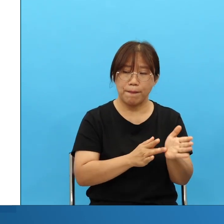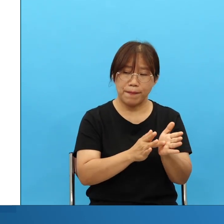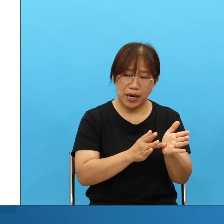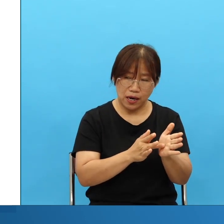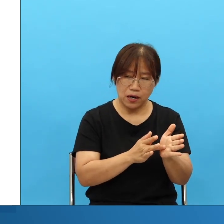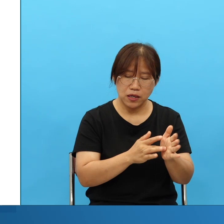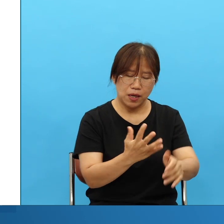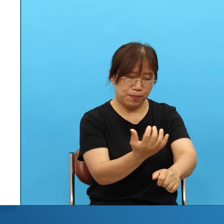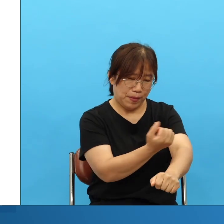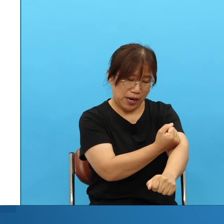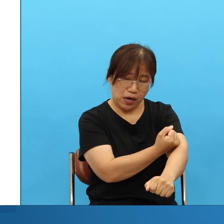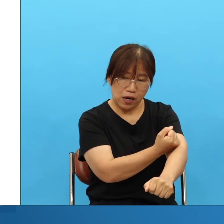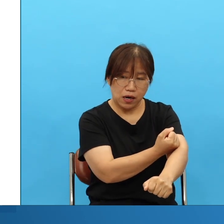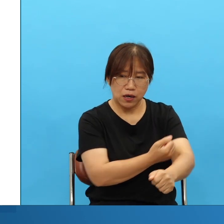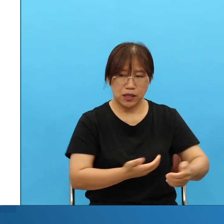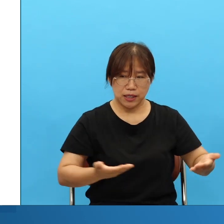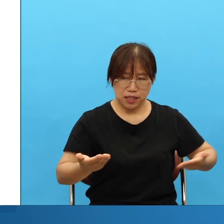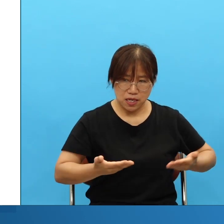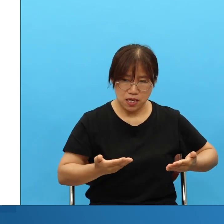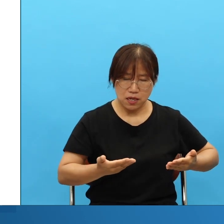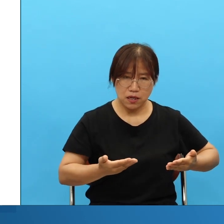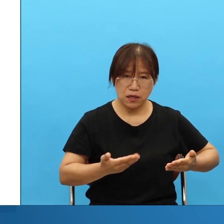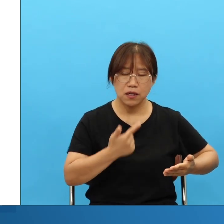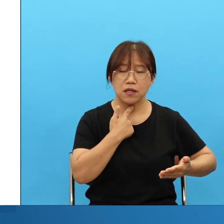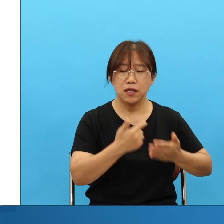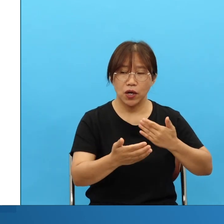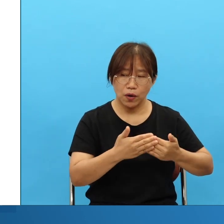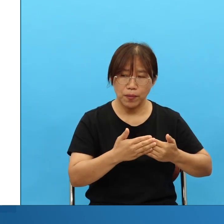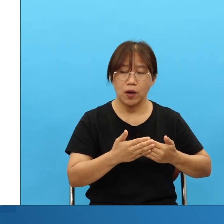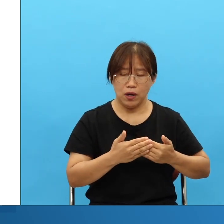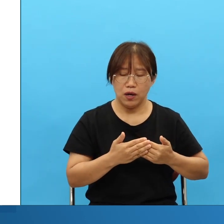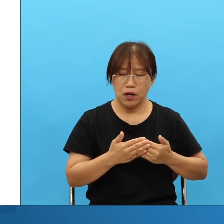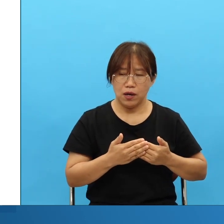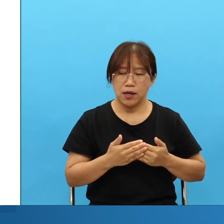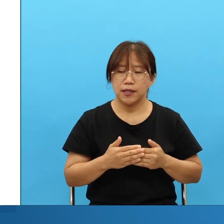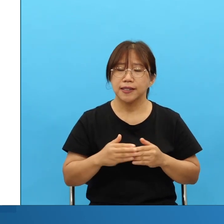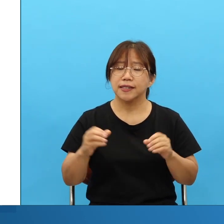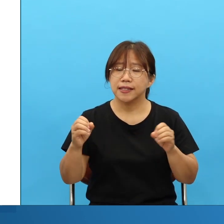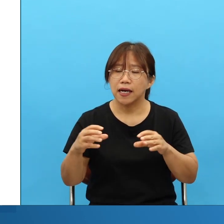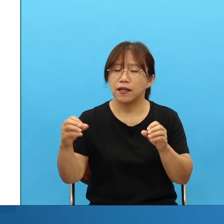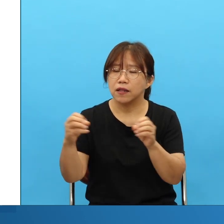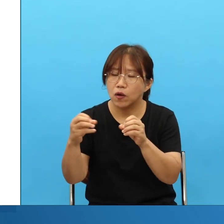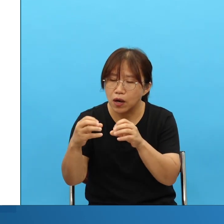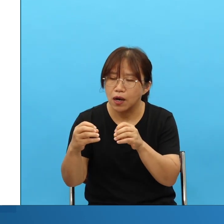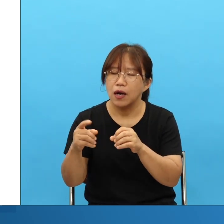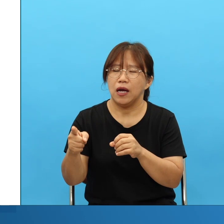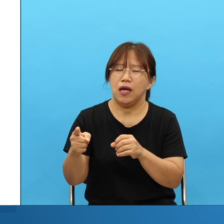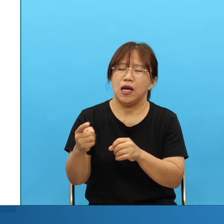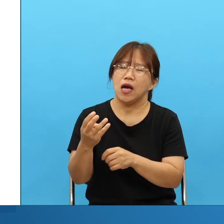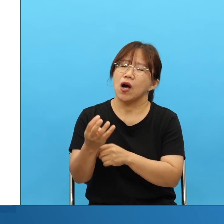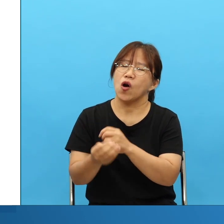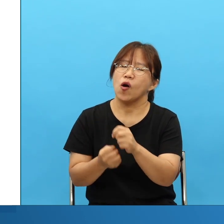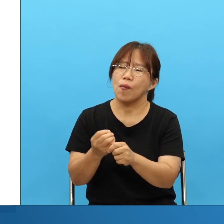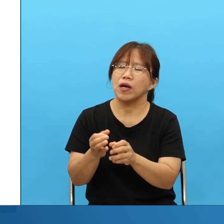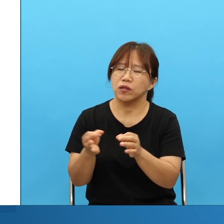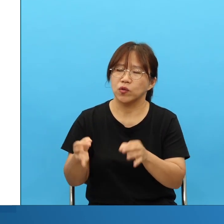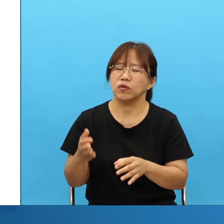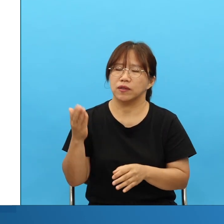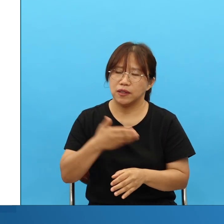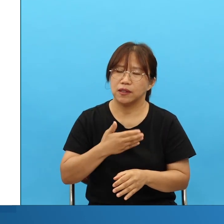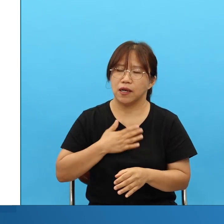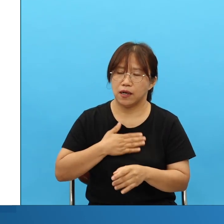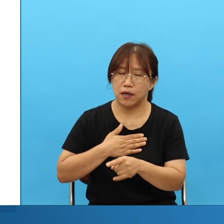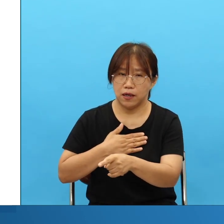딱 보면 대화 나누어 보면 마약 한 지 얼마 좀 지났다가 조금 알겠더라고요. 땀을 좀 내게 해야 되겠다